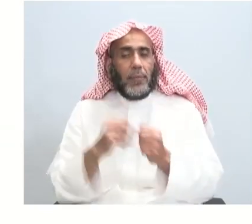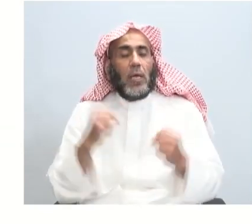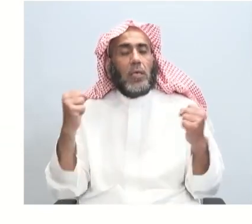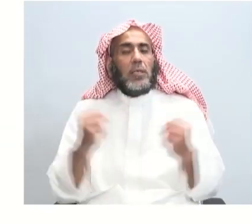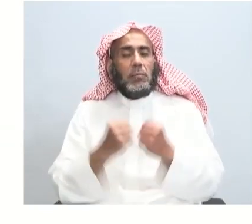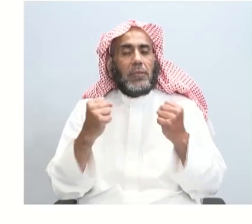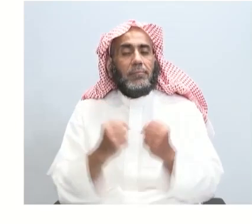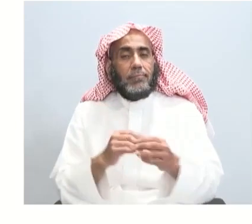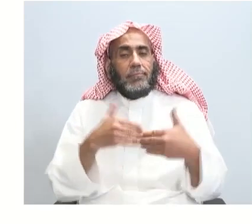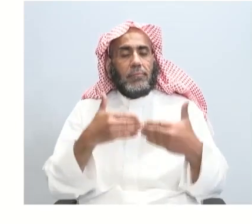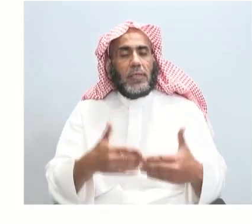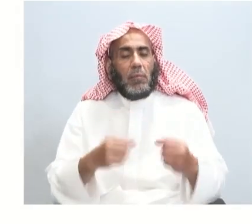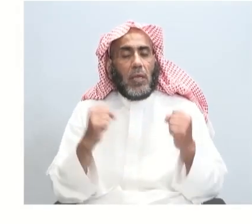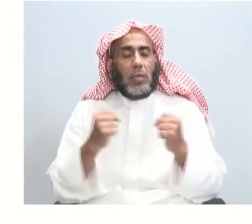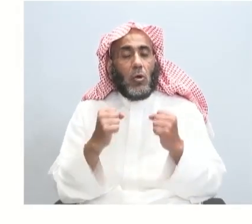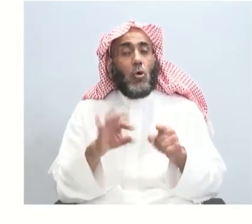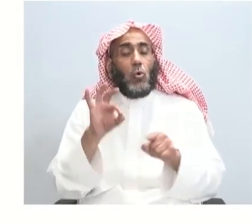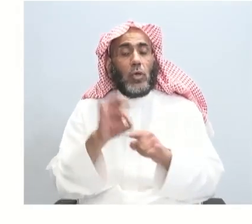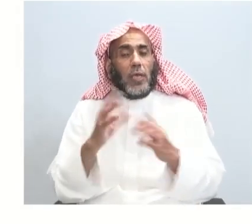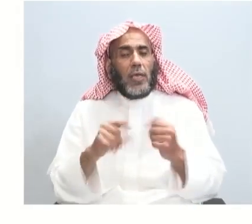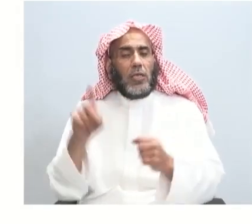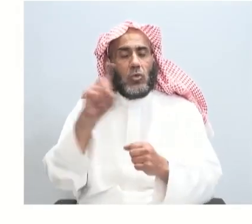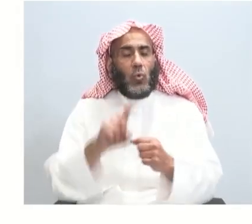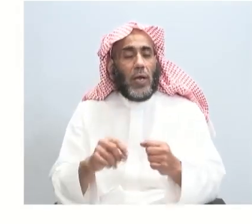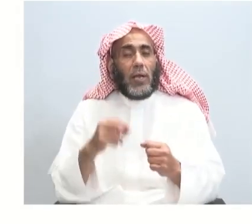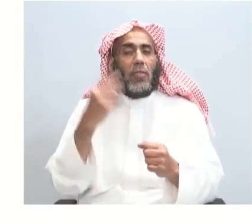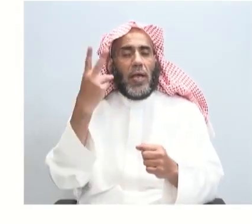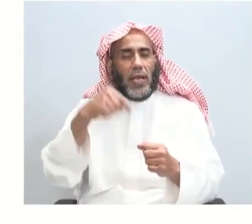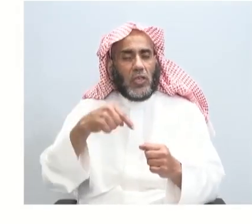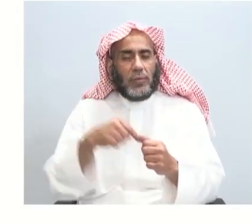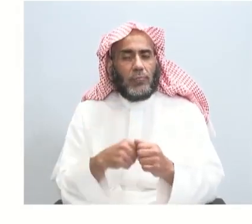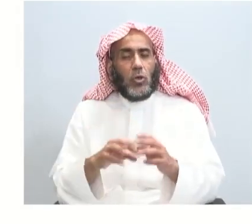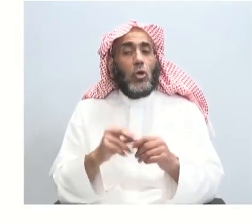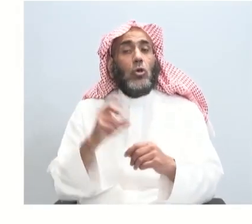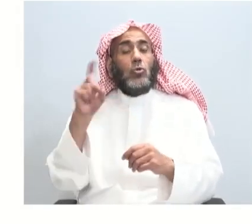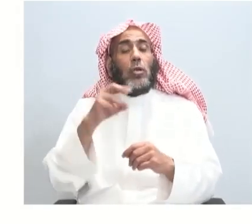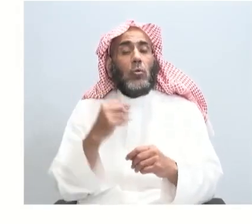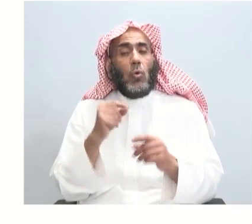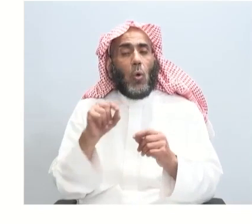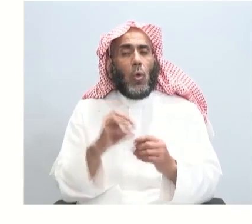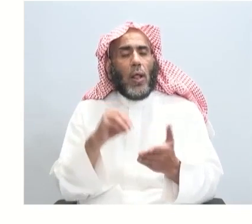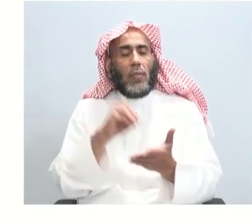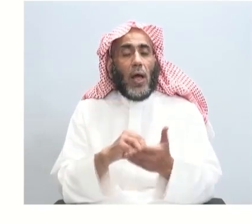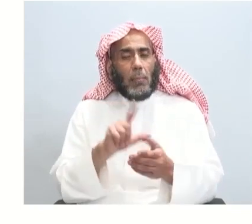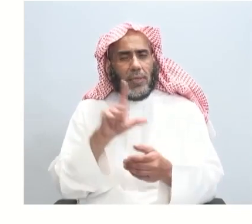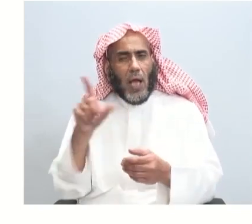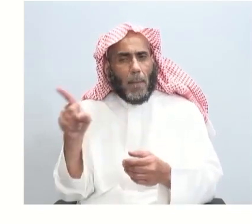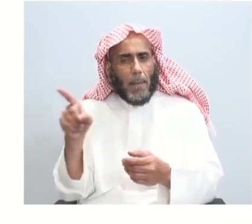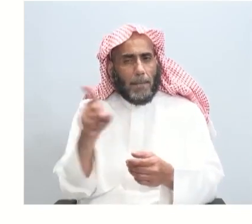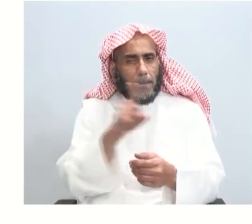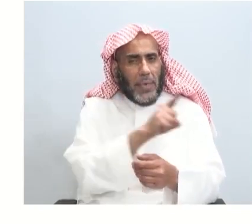تدريبات، نستكمل هذه التدريبات. وصلنا إلى السؤال الثاني عشر. السؤال الثاني عشر، وأنا يقول ضع علامة صح أمام